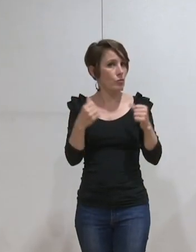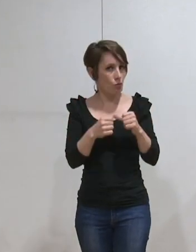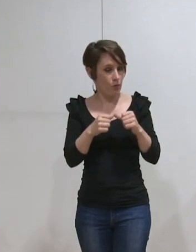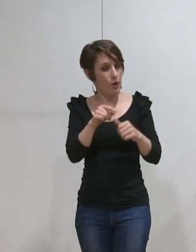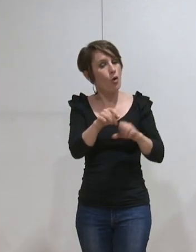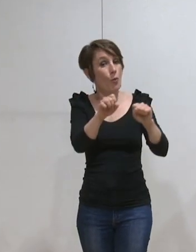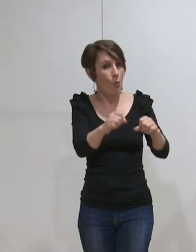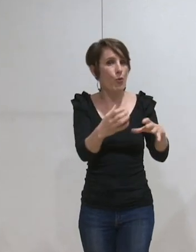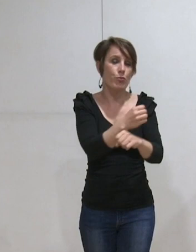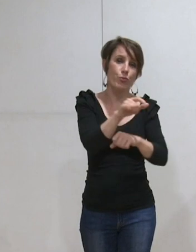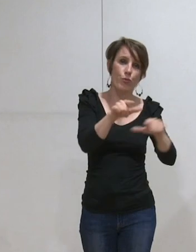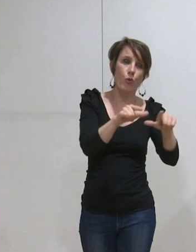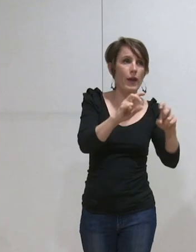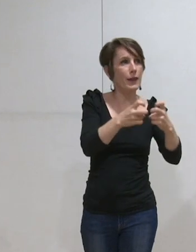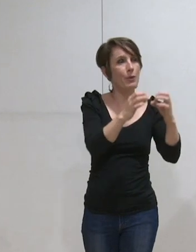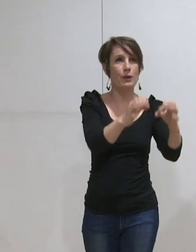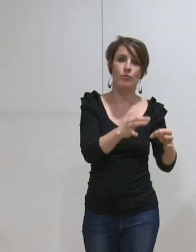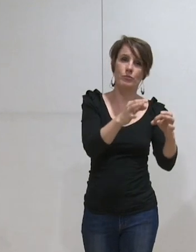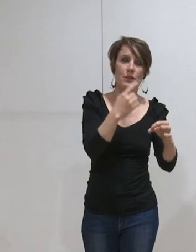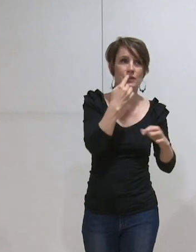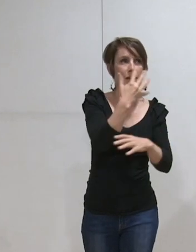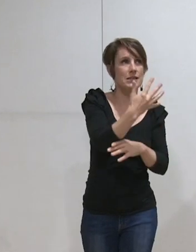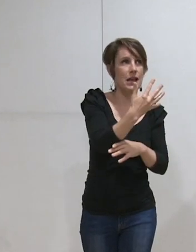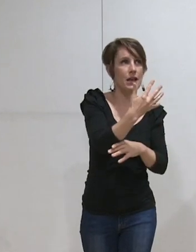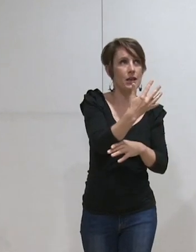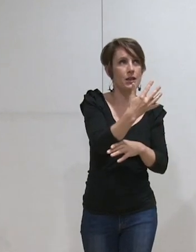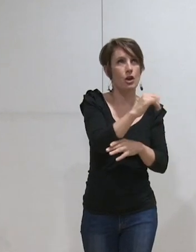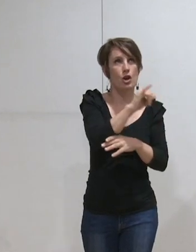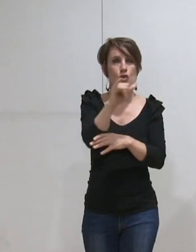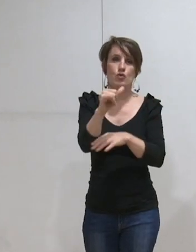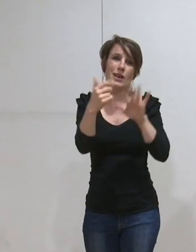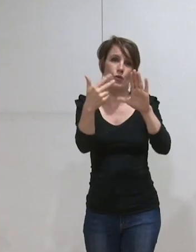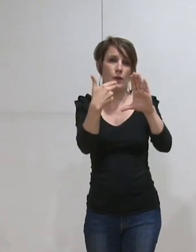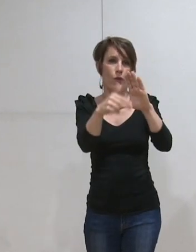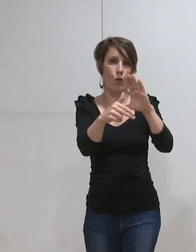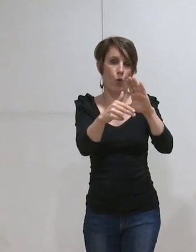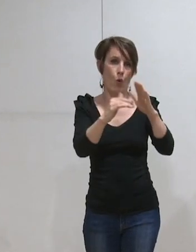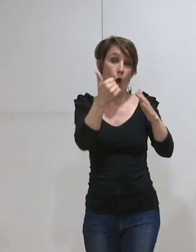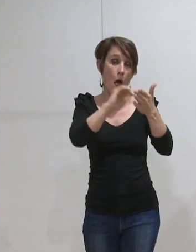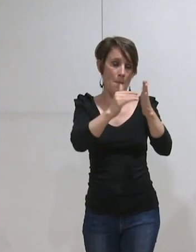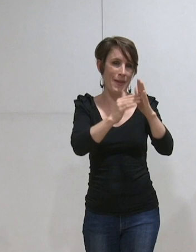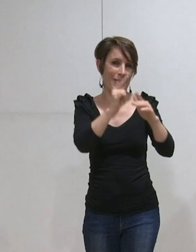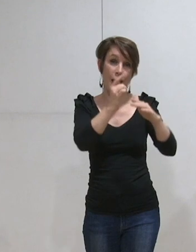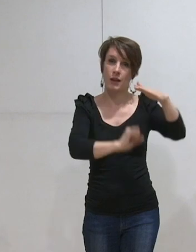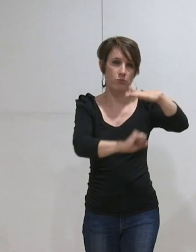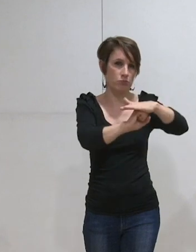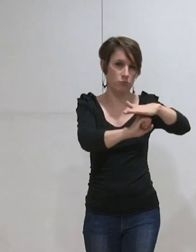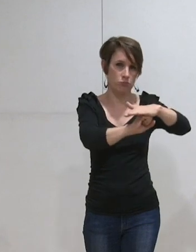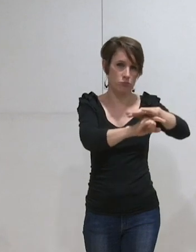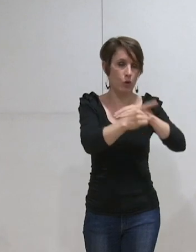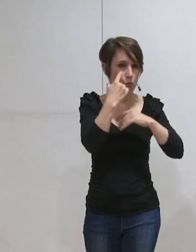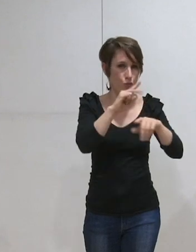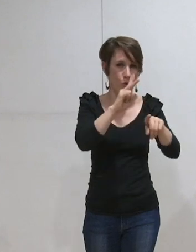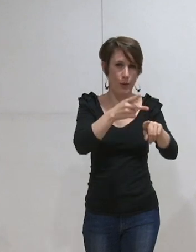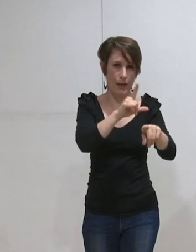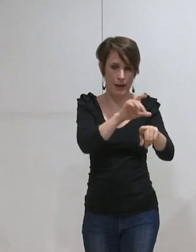modéré il est entre 5 6 8 € au maximum pour ceux qui sont à les les les pls mais